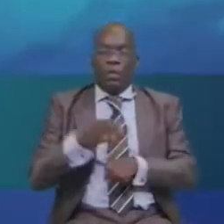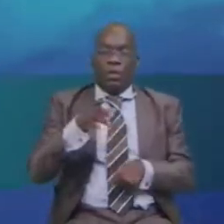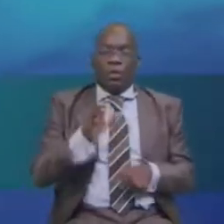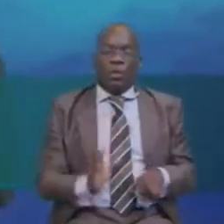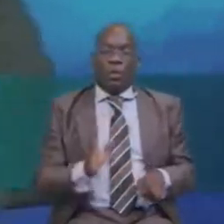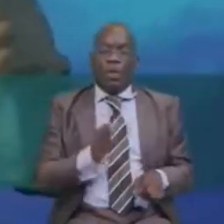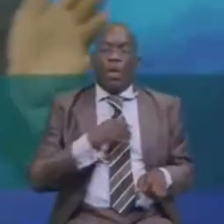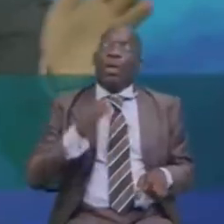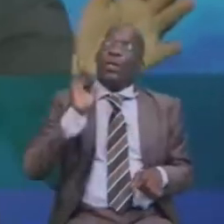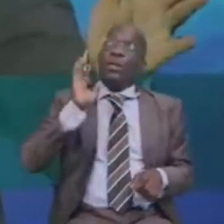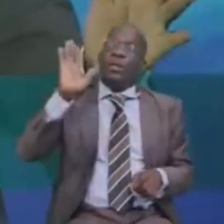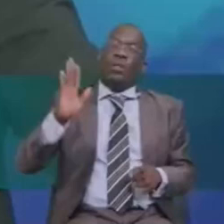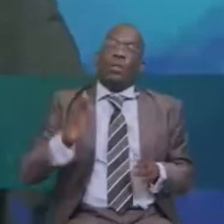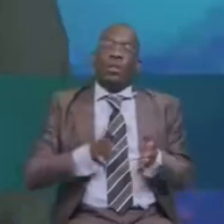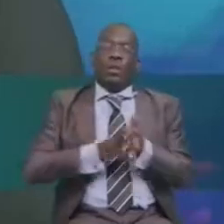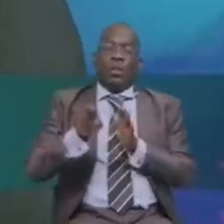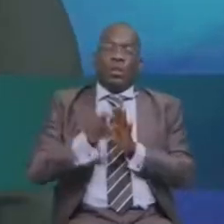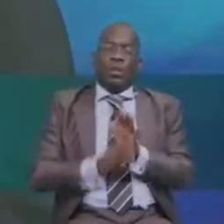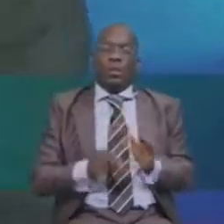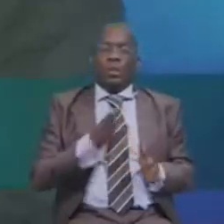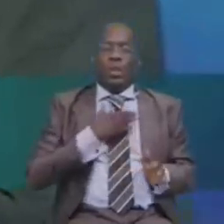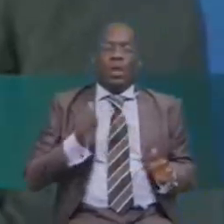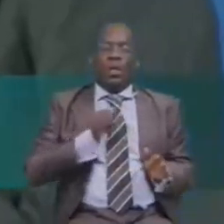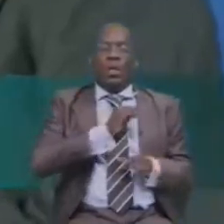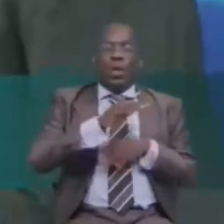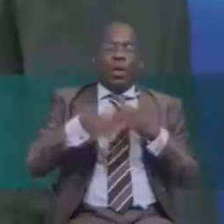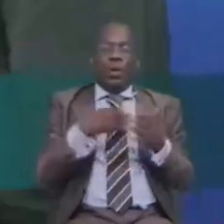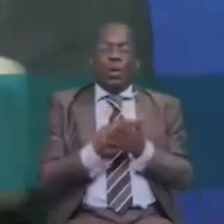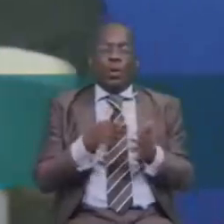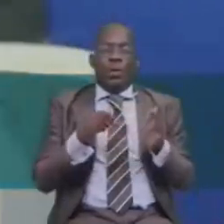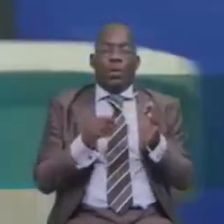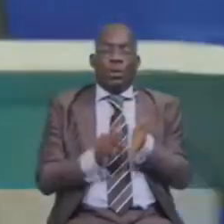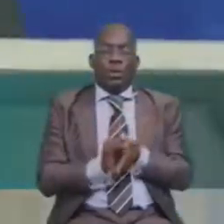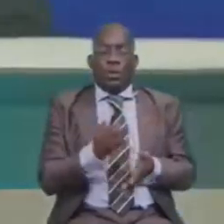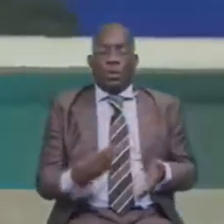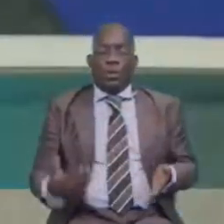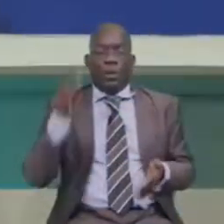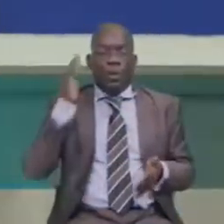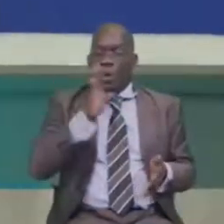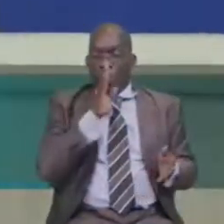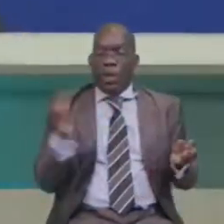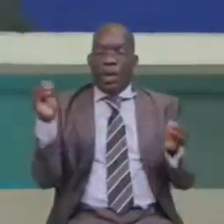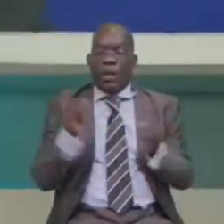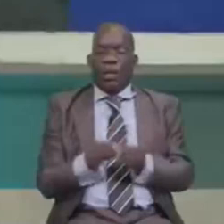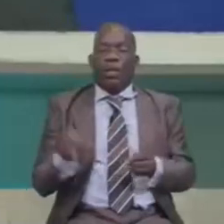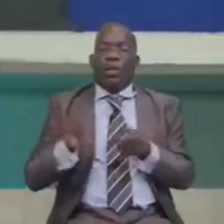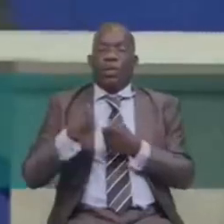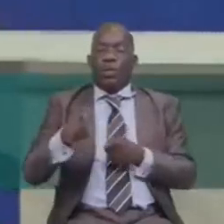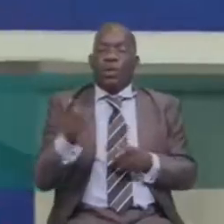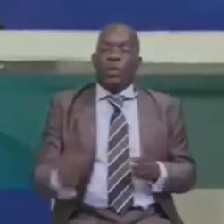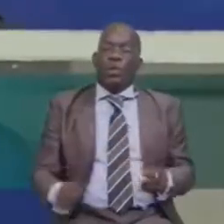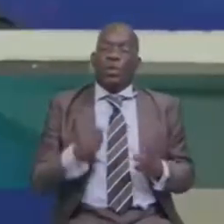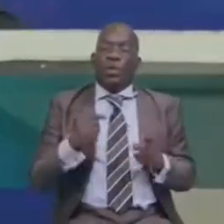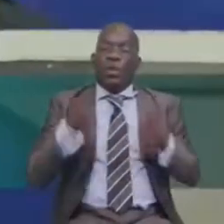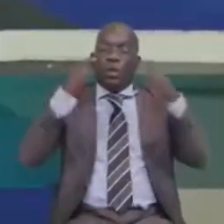le royaume de Dieu et sa justice. Et toutes ces choses vous seront données par-dessus. Le succès sera ajouté.